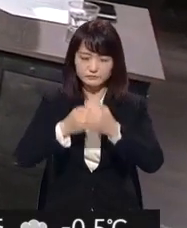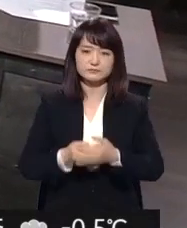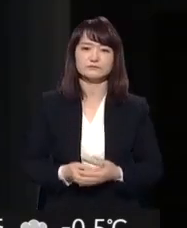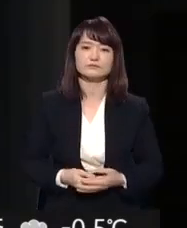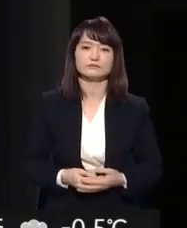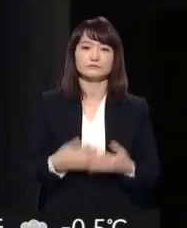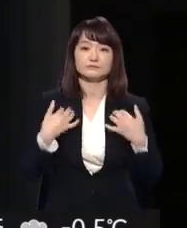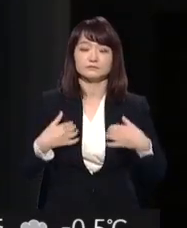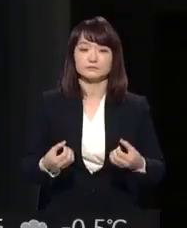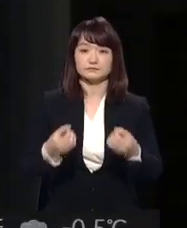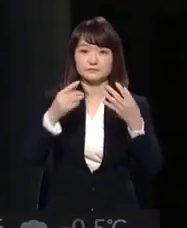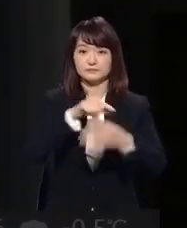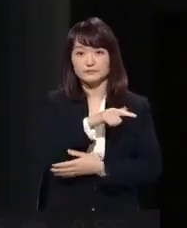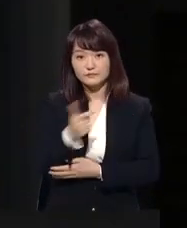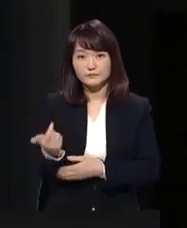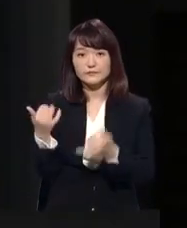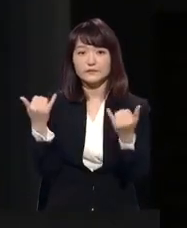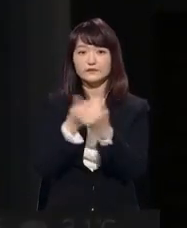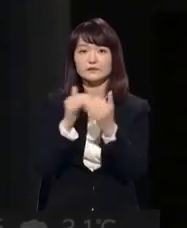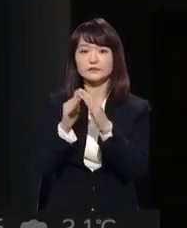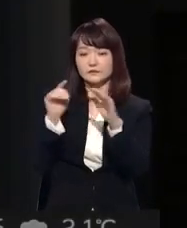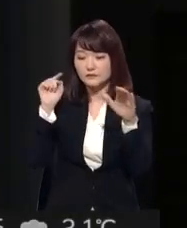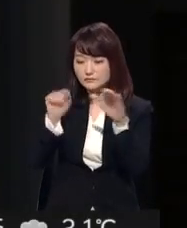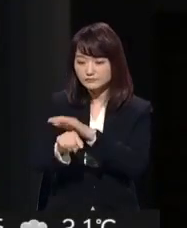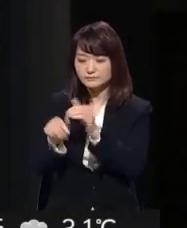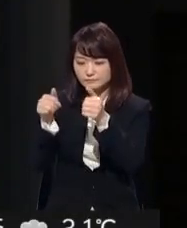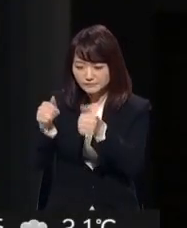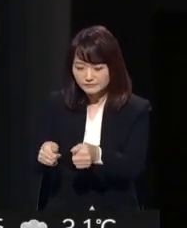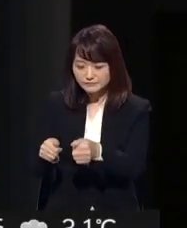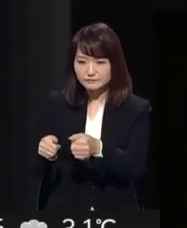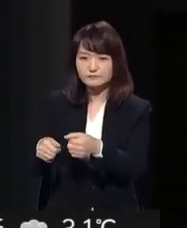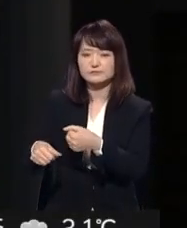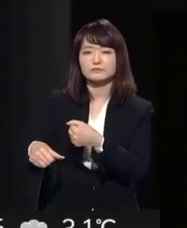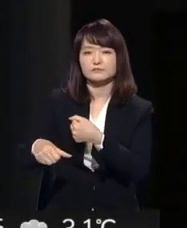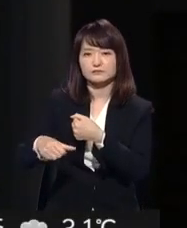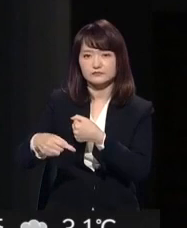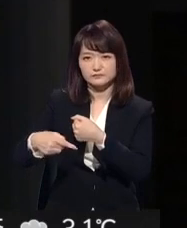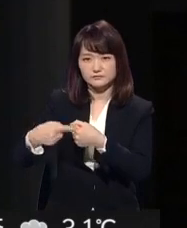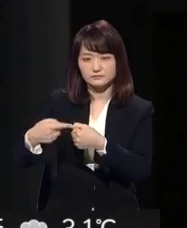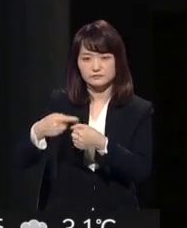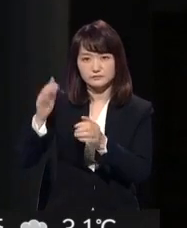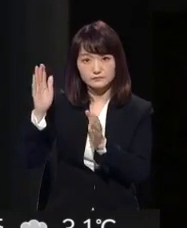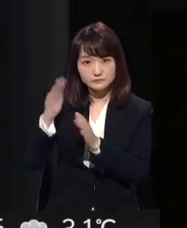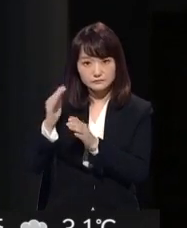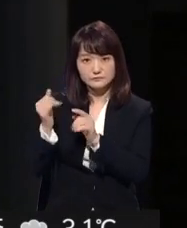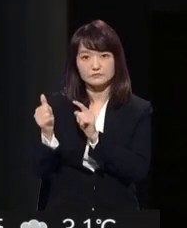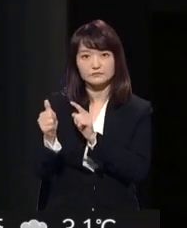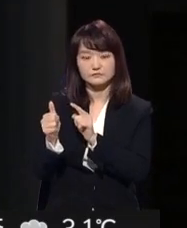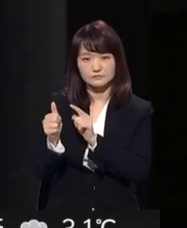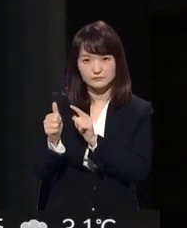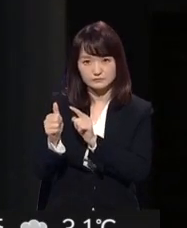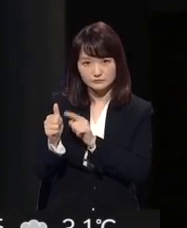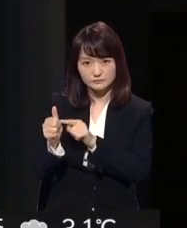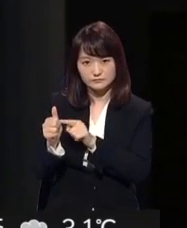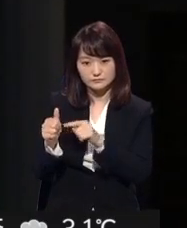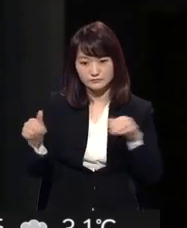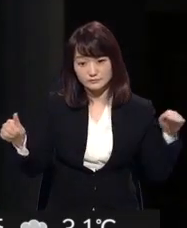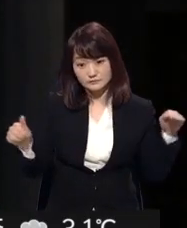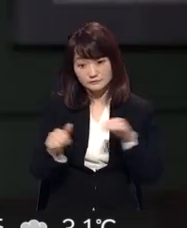전역에 친척집에 3배를 왔던 초등학생 아이가 뺑소니를 당한 거네요네 맞습니다